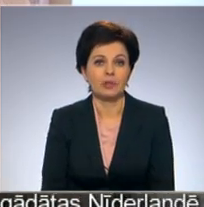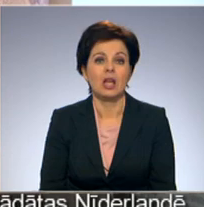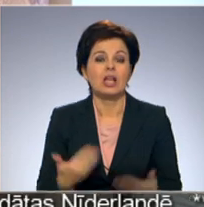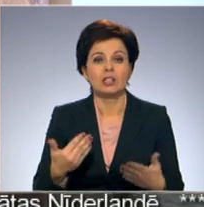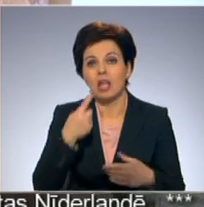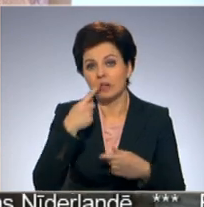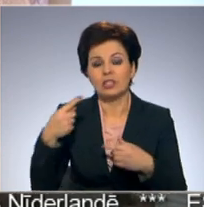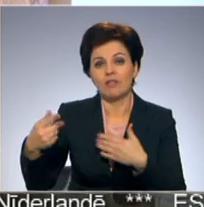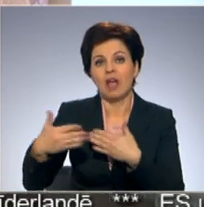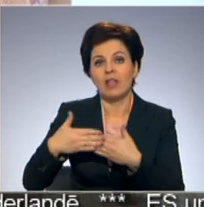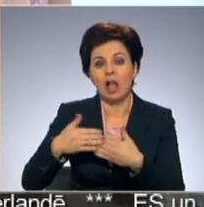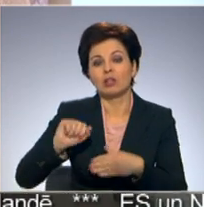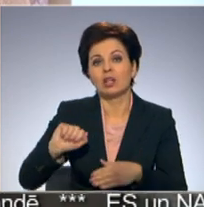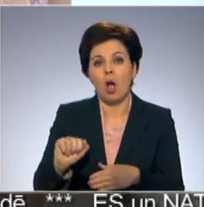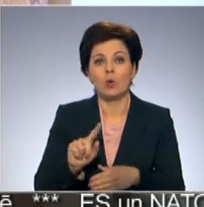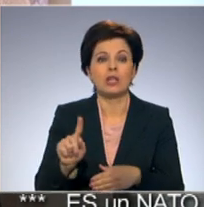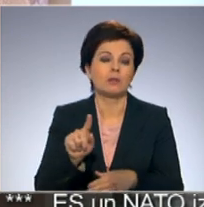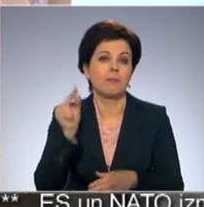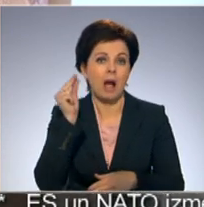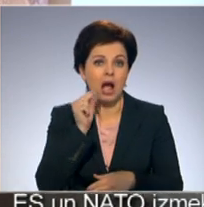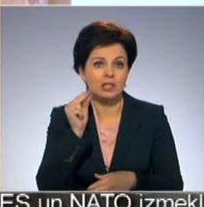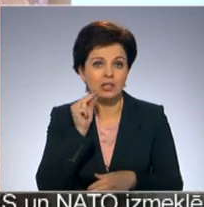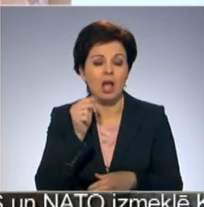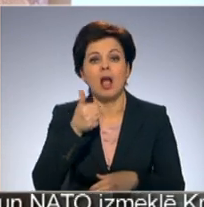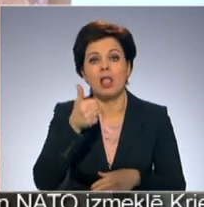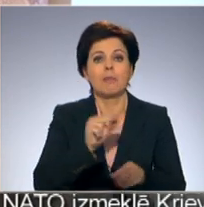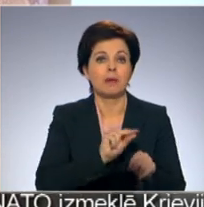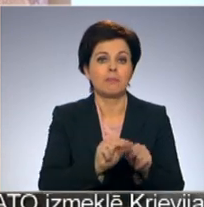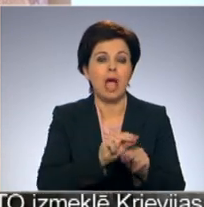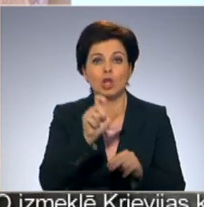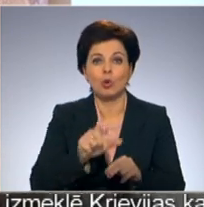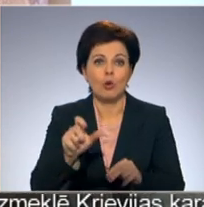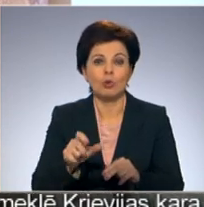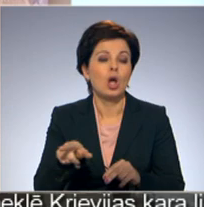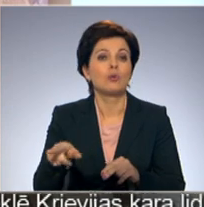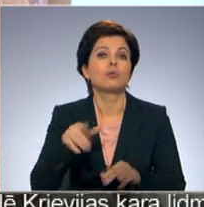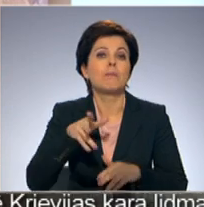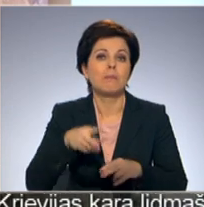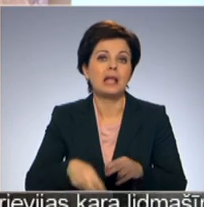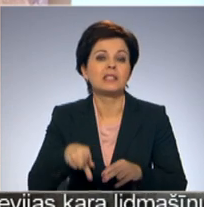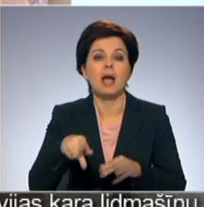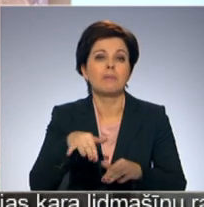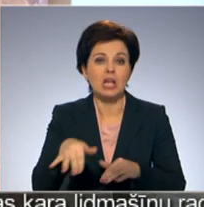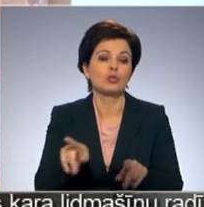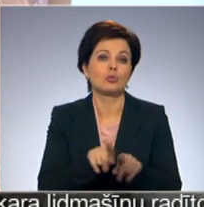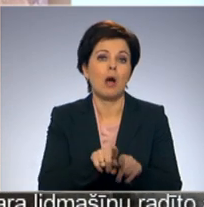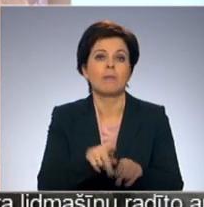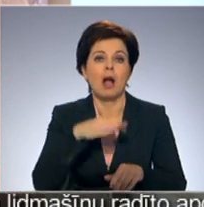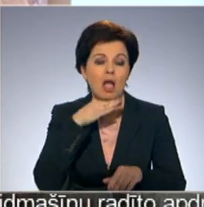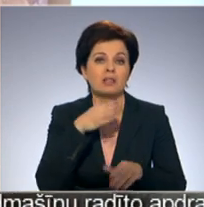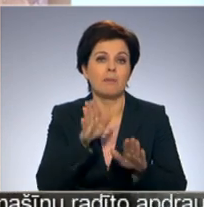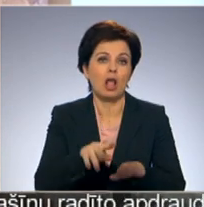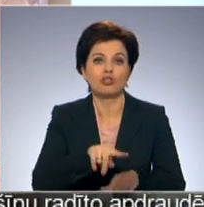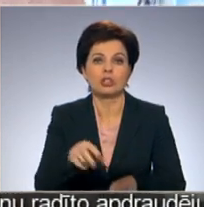Dzīvoju netālu, draugi ir šeit un labi mācīties. Labi skolotāji, kur tu pēc tam vēlies mācīties? Te pat šajā skolā līdz pat 12.